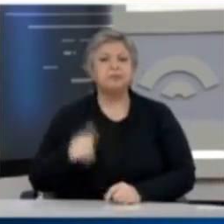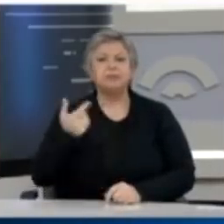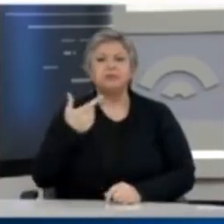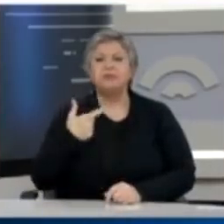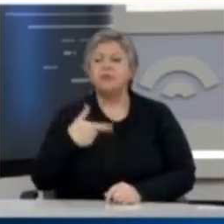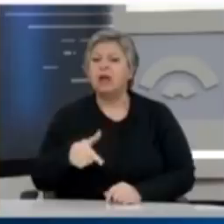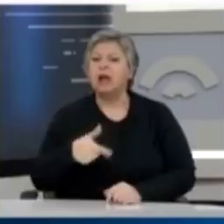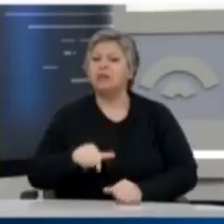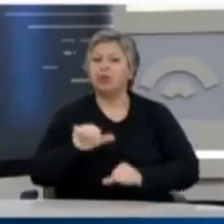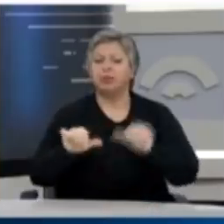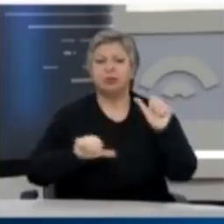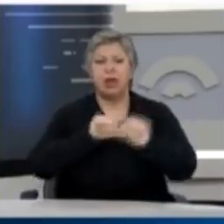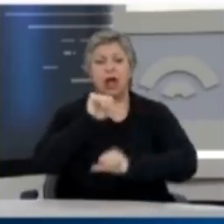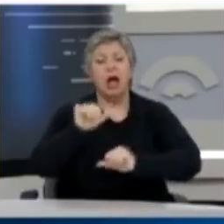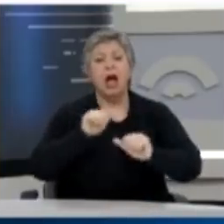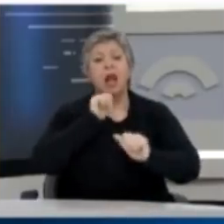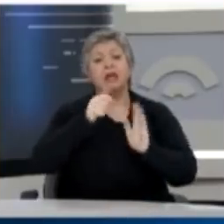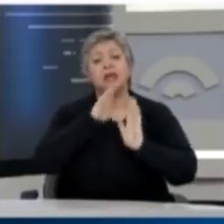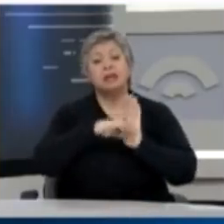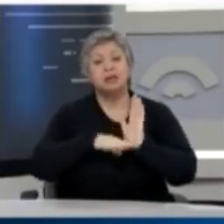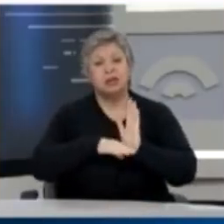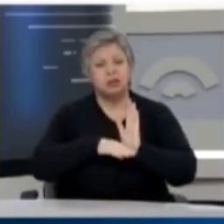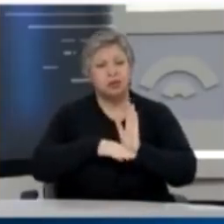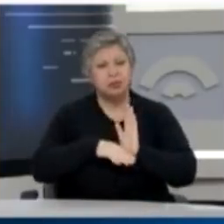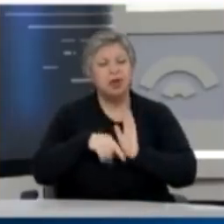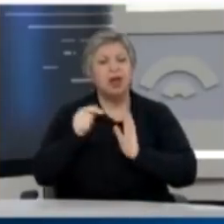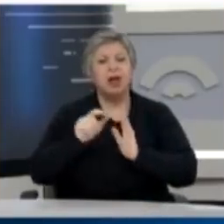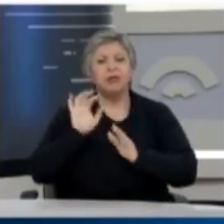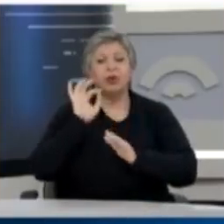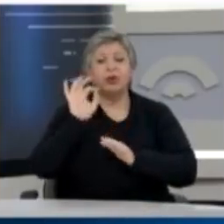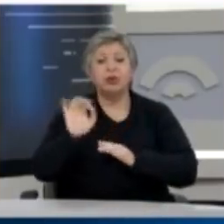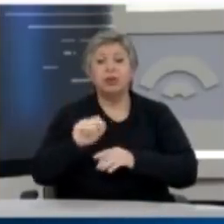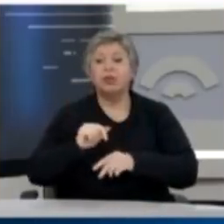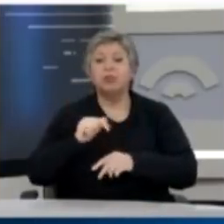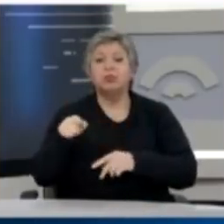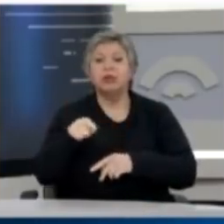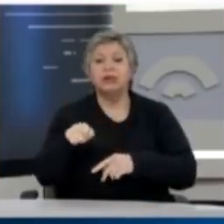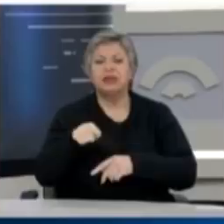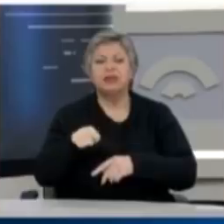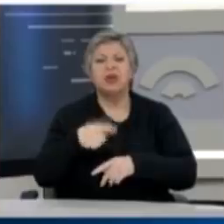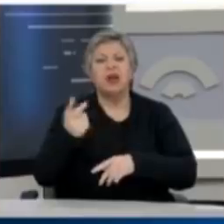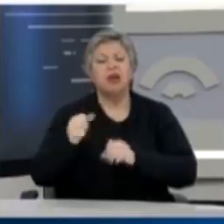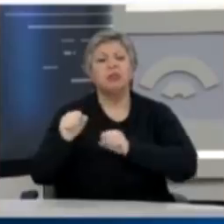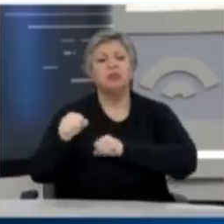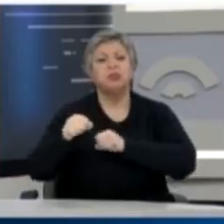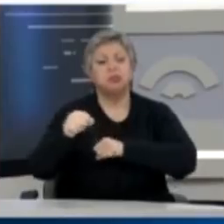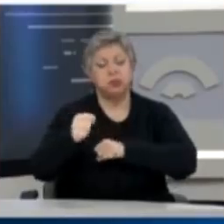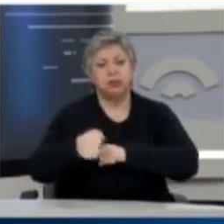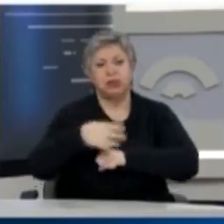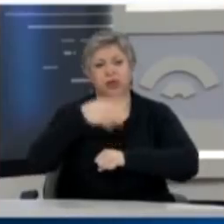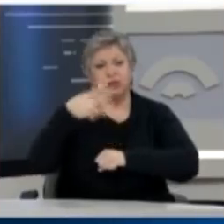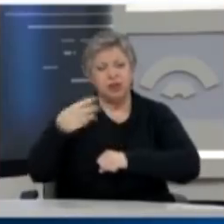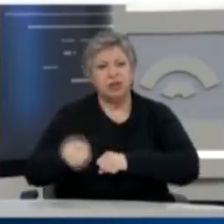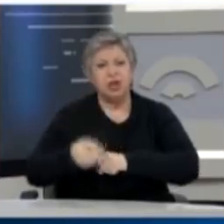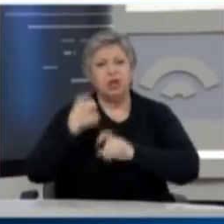της συνταγματικής αναθεώρησης, στον οποίο συμπίπτεται ο ΣΥΡΙΖΑ, η Νέα Δημοκρατία και οι υπόλοιποι, είναι η εξασφάλιση